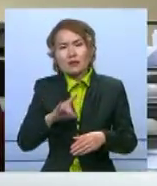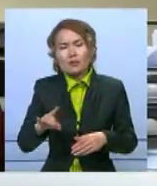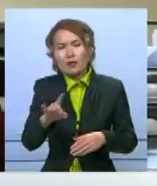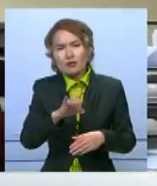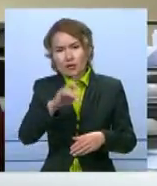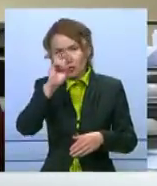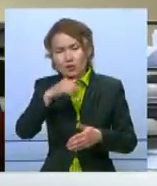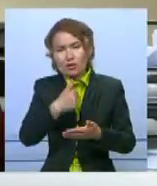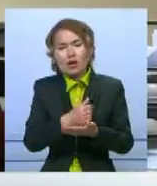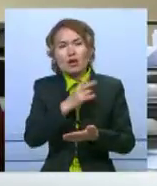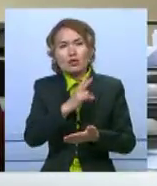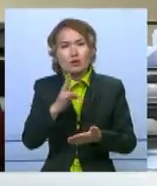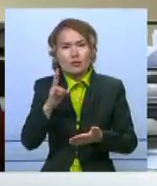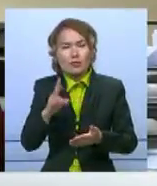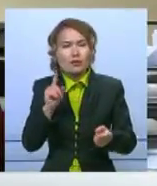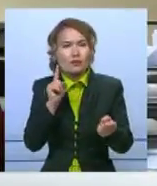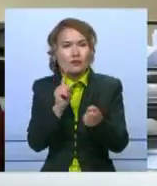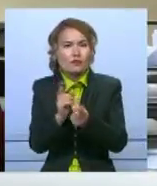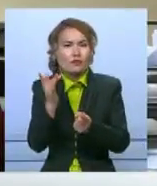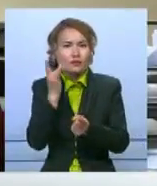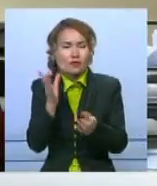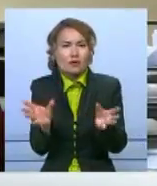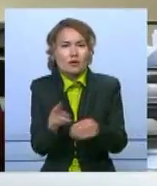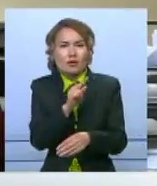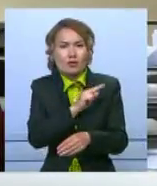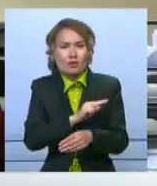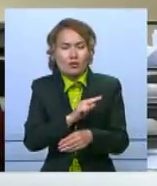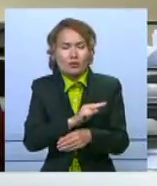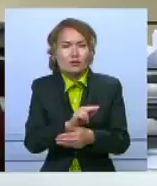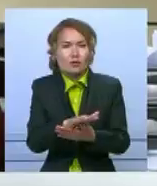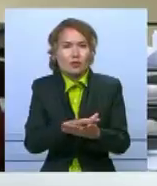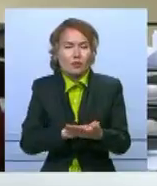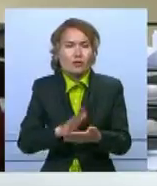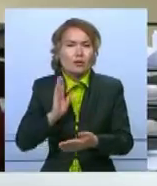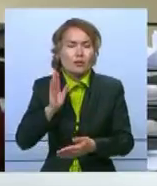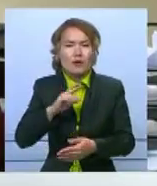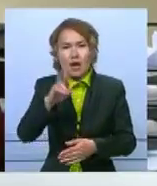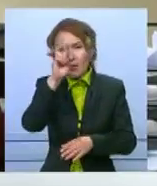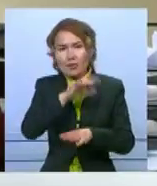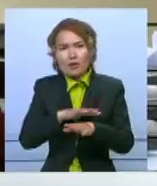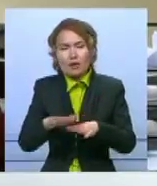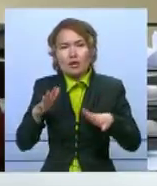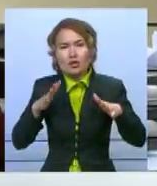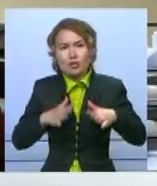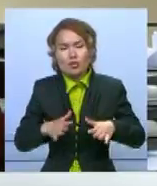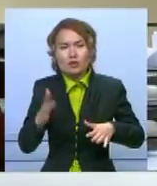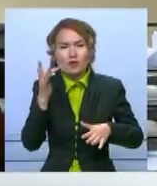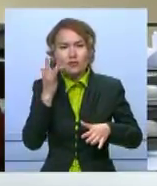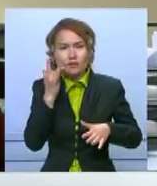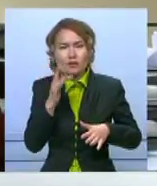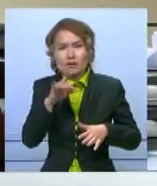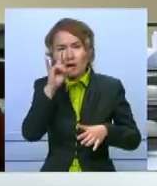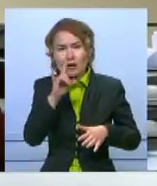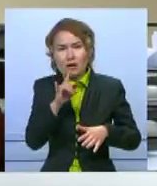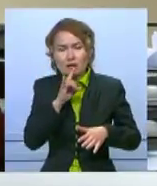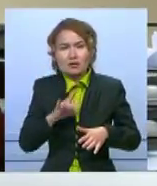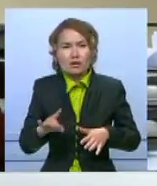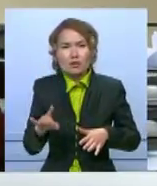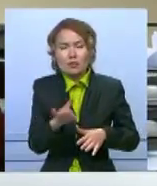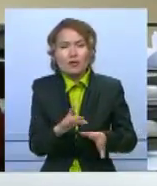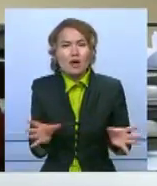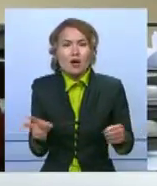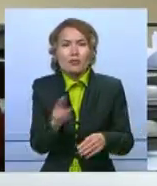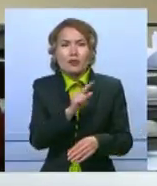Нұрсұлтан Назарбаевпен тығыз қарым-қатынас жасады. Сондай-ақ мемлекеттік қатынас та тығыз болды. Қайта жаңғырылуы тиіс болған Жібек жолының біраз